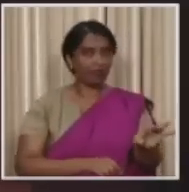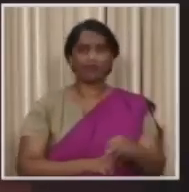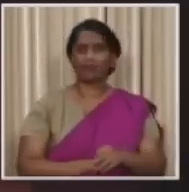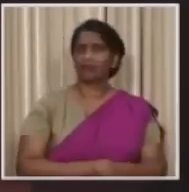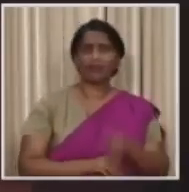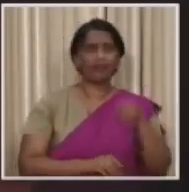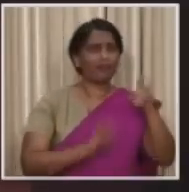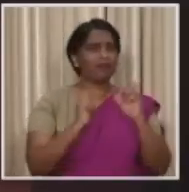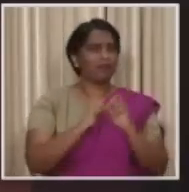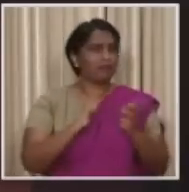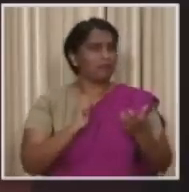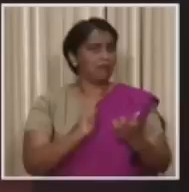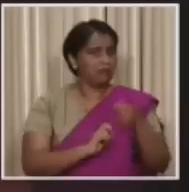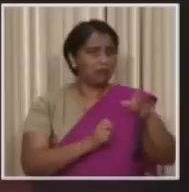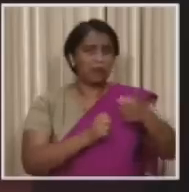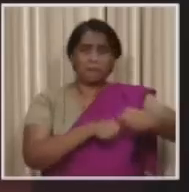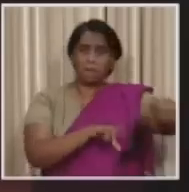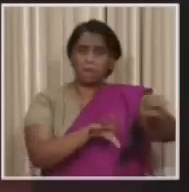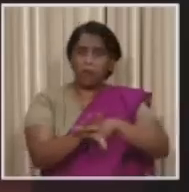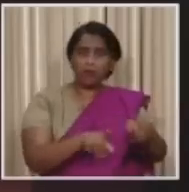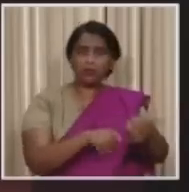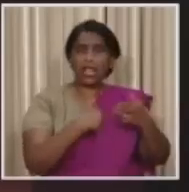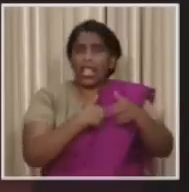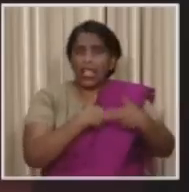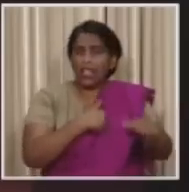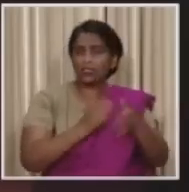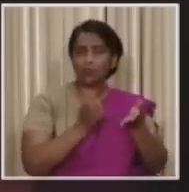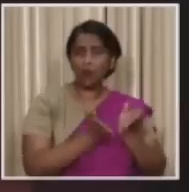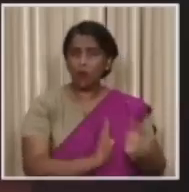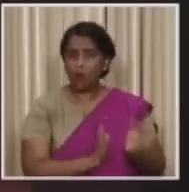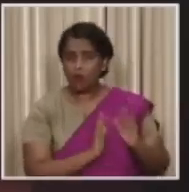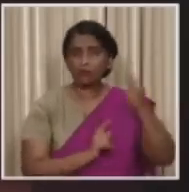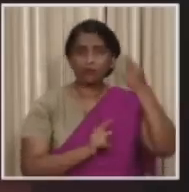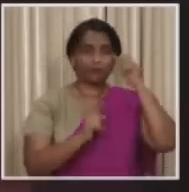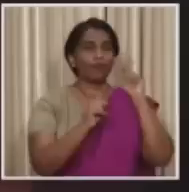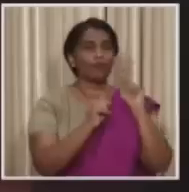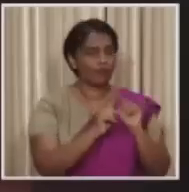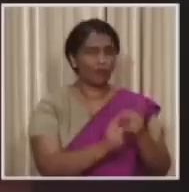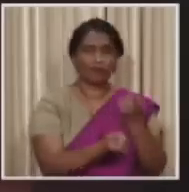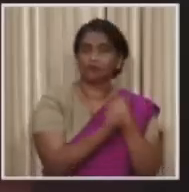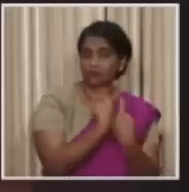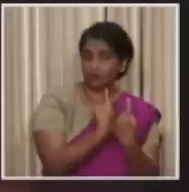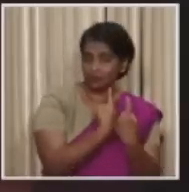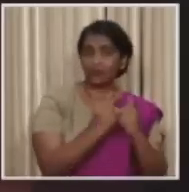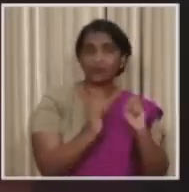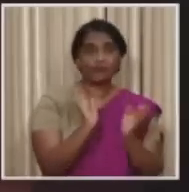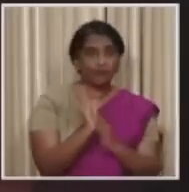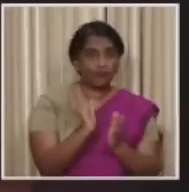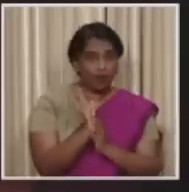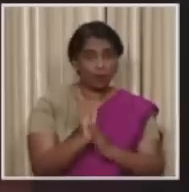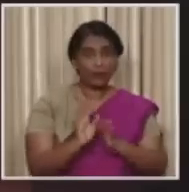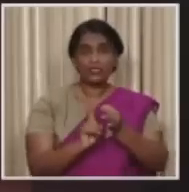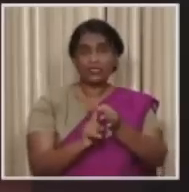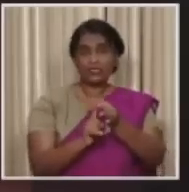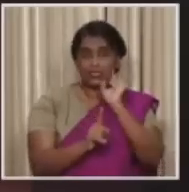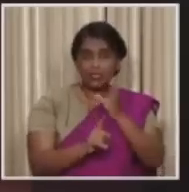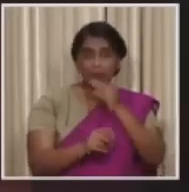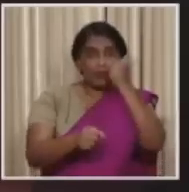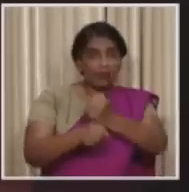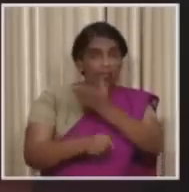මේ ඛේද වාචකයට තුඩු දුන් හේතු කරුණු කාරණා පිළිබඳව හොයලා බැලීමේ කමිටුවේ සභාපති